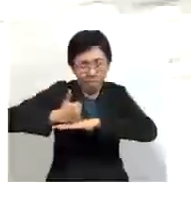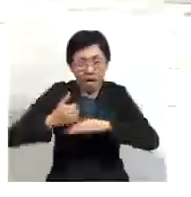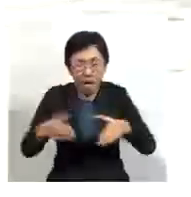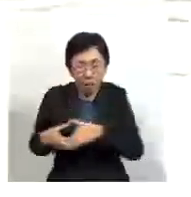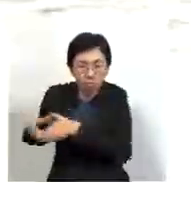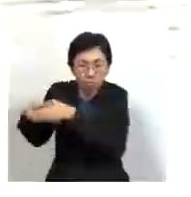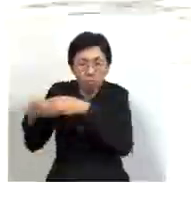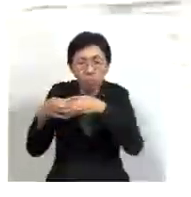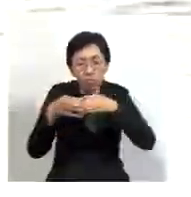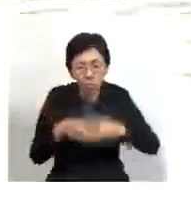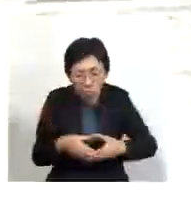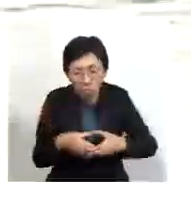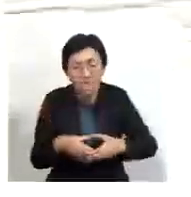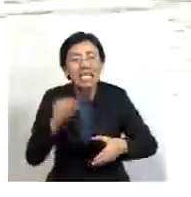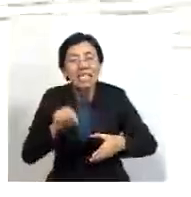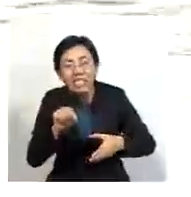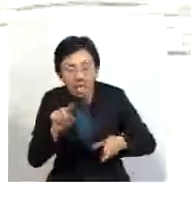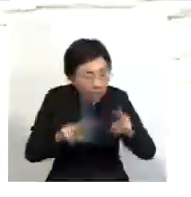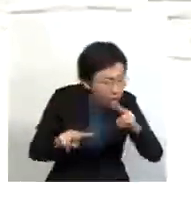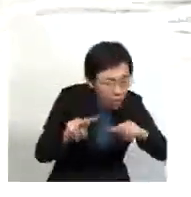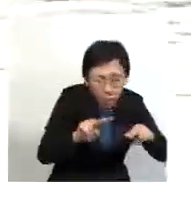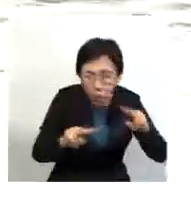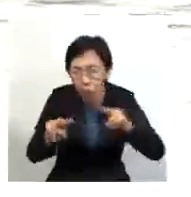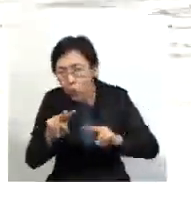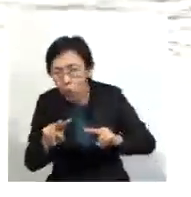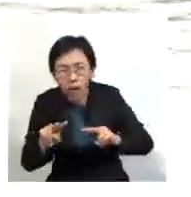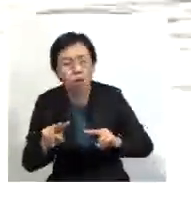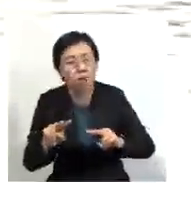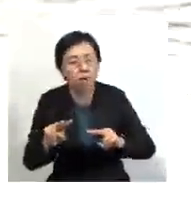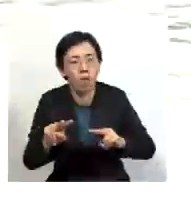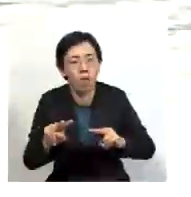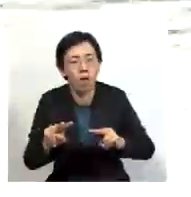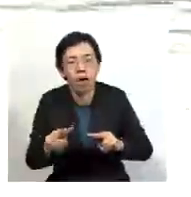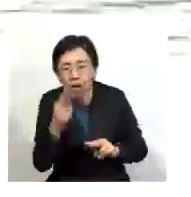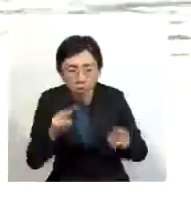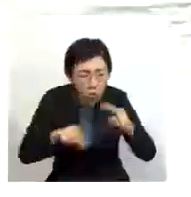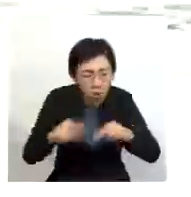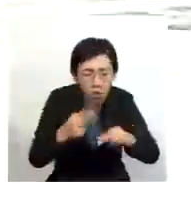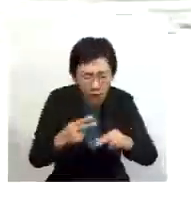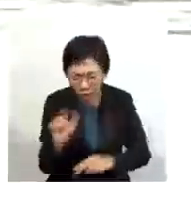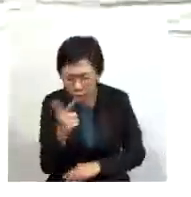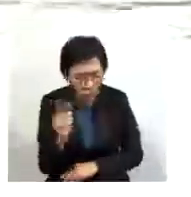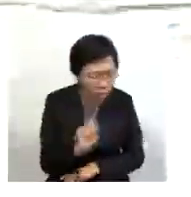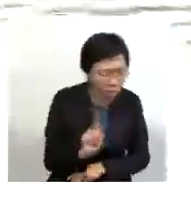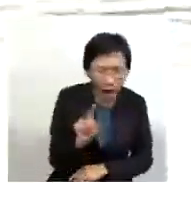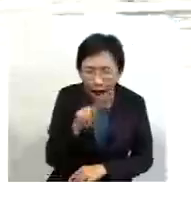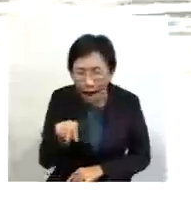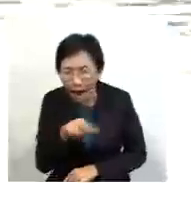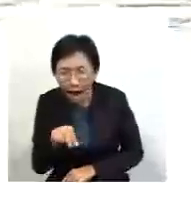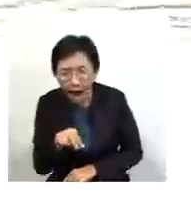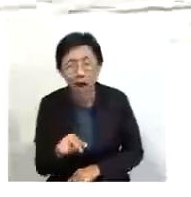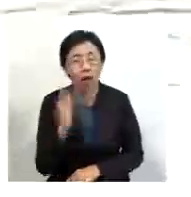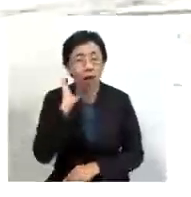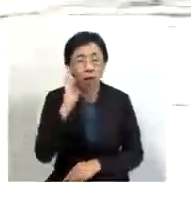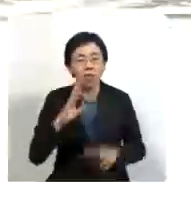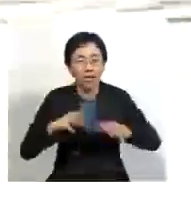ก็ได้เดินทางมาที่จุดนี้ค่ะเพื่อที่จะติดตามหาทองค่ะหลังจากที่คนร้ายรับสารภาพว่าน